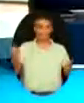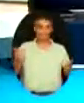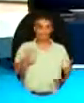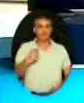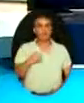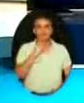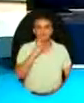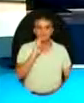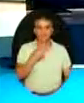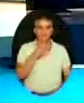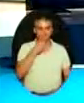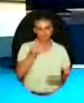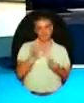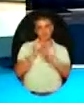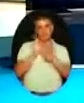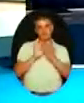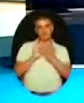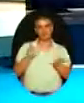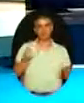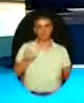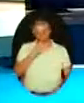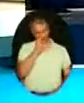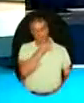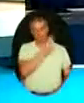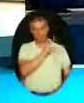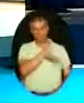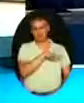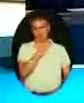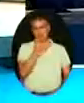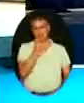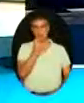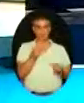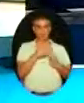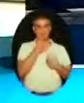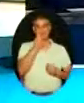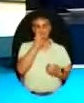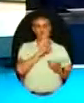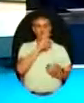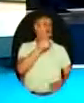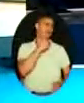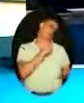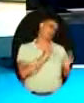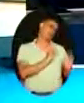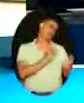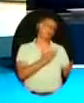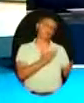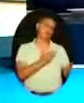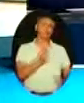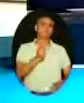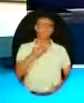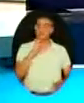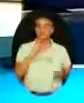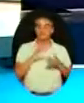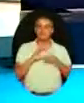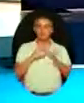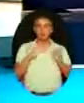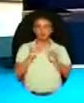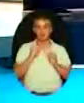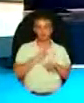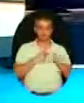אני שוב אומר, החיבור... אצלו זה מוסיף נקודות. גם אצלכם אגב, זה הרבה כסף, אצלכם זה מוסיף כסף. לא, נו, באמת. החיבור הלא קדוש, החיבור הלא קדוש